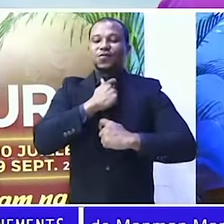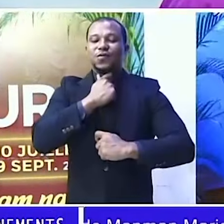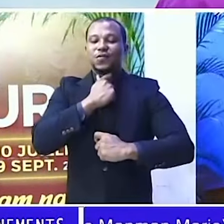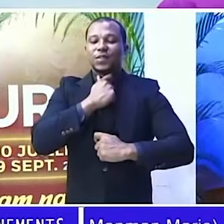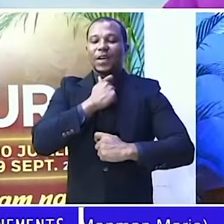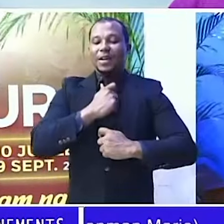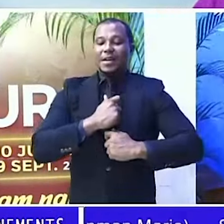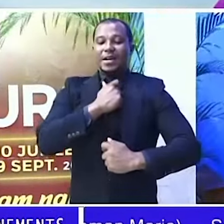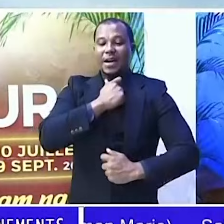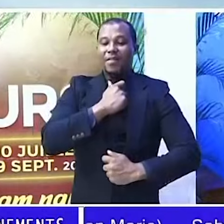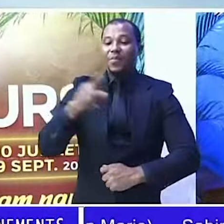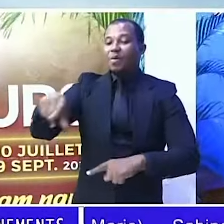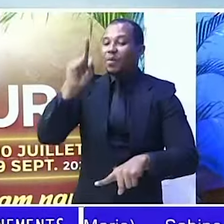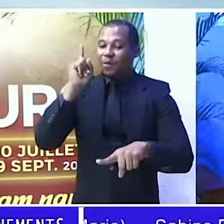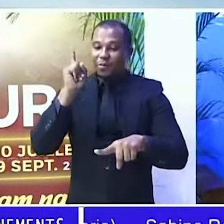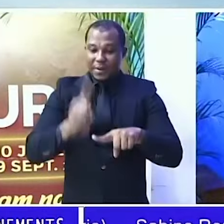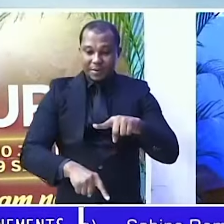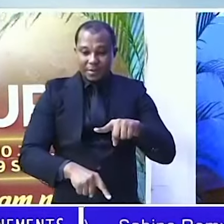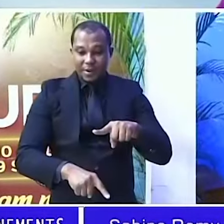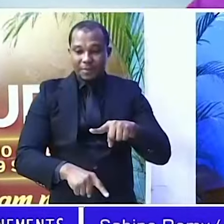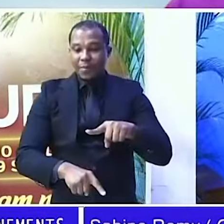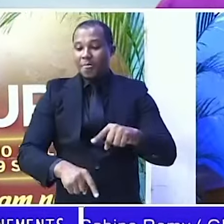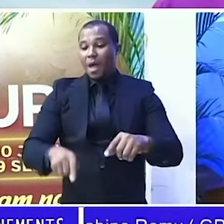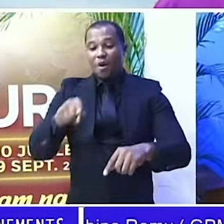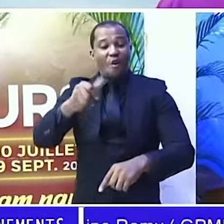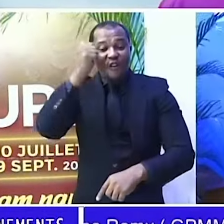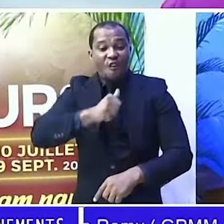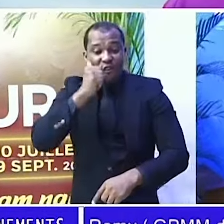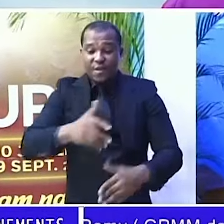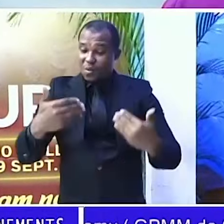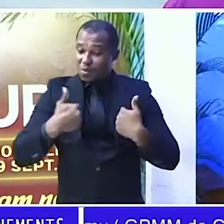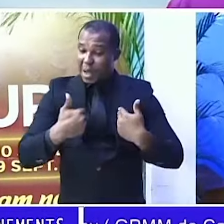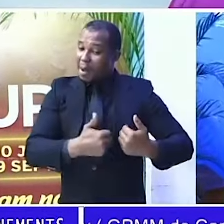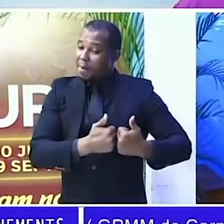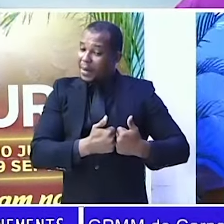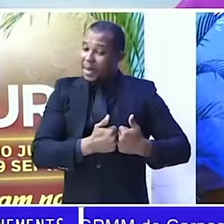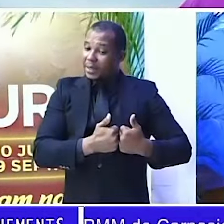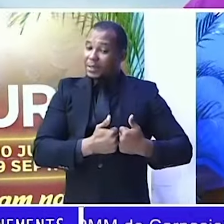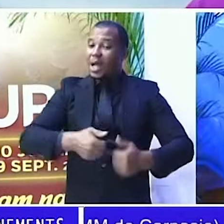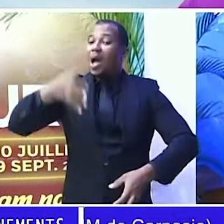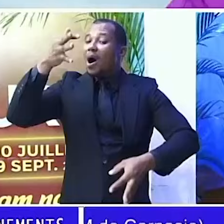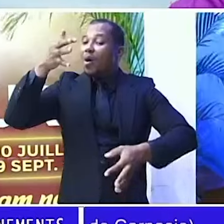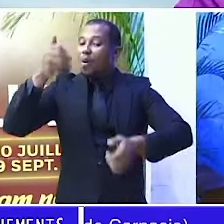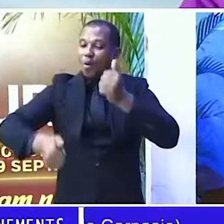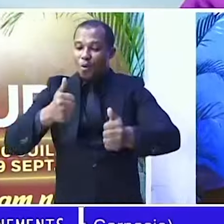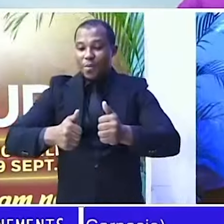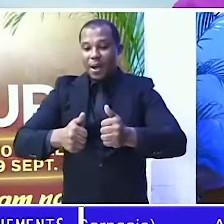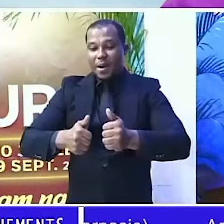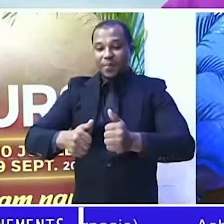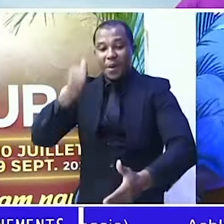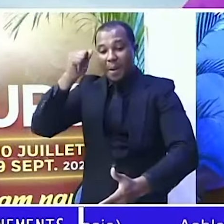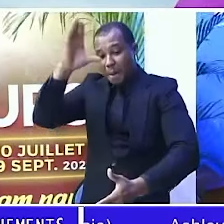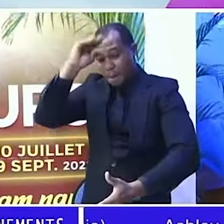faut apprendre ça parce que ou pas comme si un moun ou gagne mari ou gen ménage ou kap sorti avec pour cravate li mal mari non ça en parenthèse